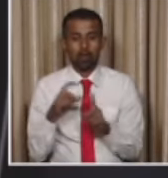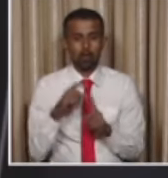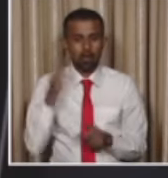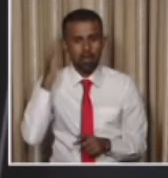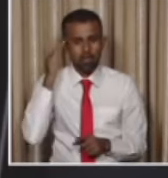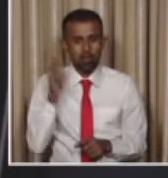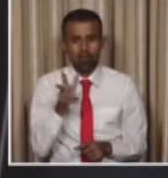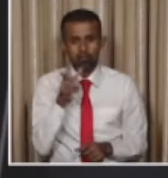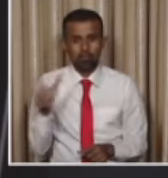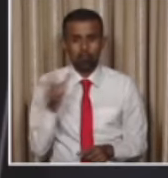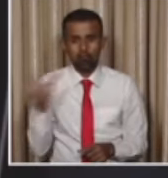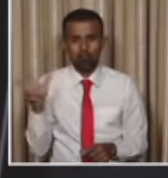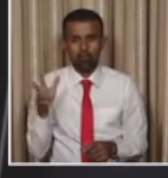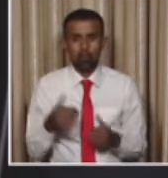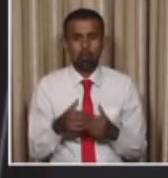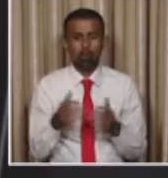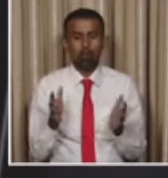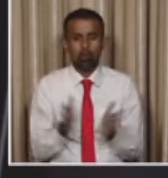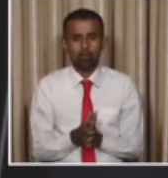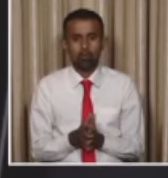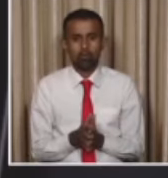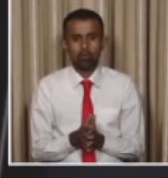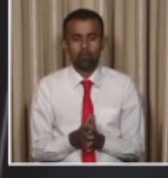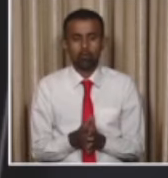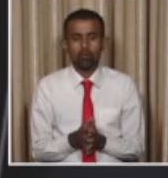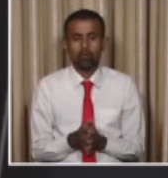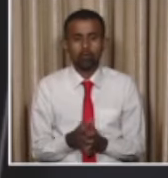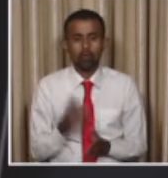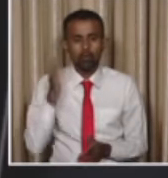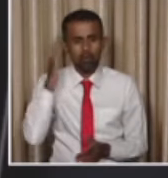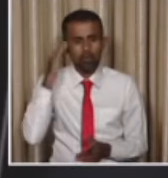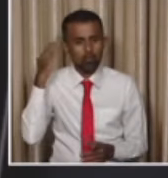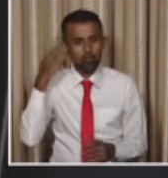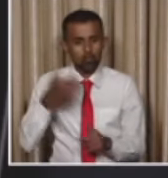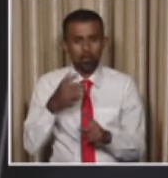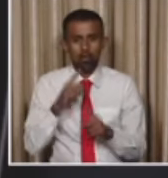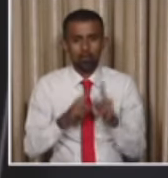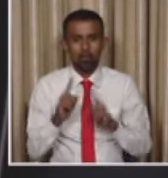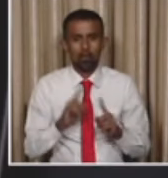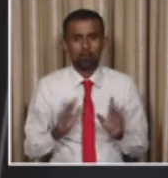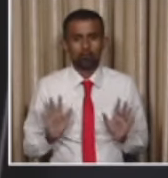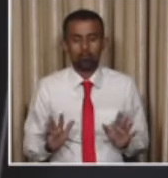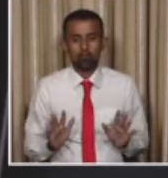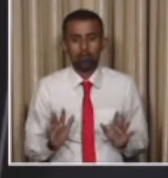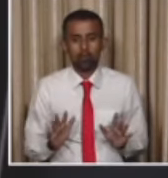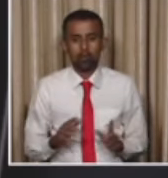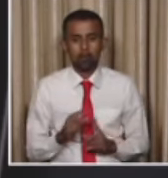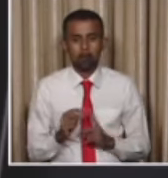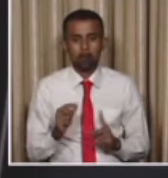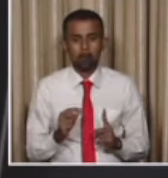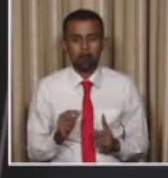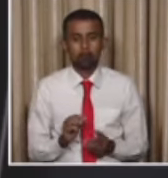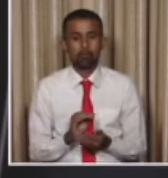බැනගෙන බැනගෙන යන ඕ මොකක් හරි වෙන කවුරු හරි ගෑනු කෙනෙක් ගැන කතා කර කර ඉන්නවා. පාර්ලිමේන්තුව තියෙන්නේ